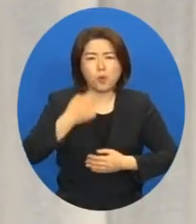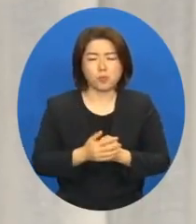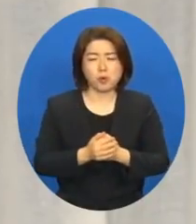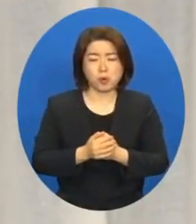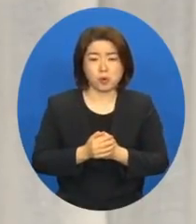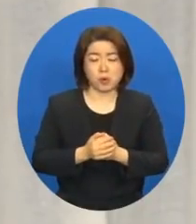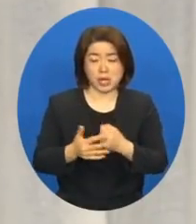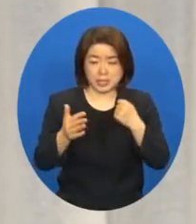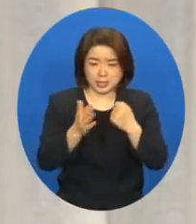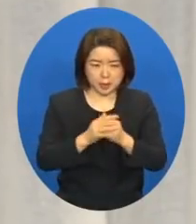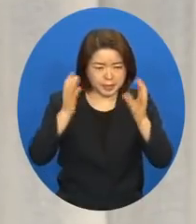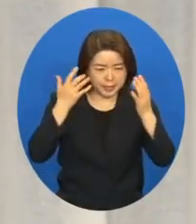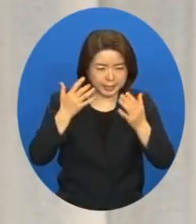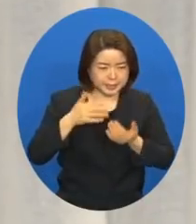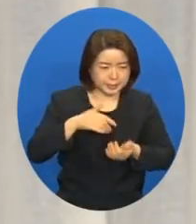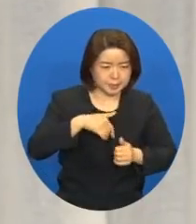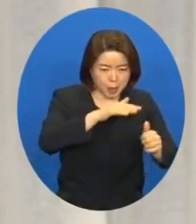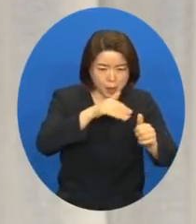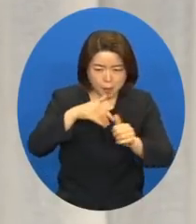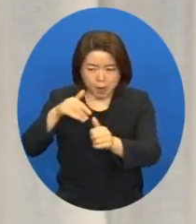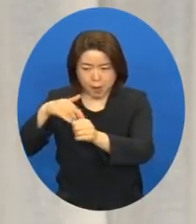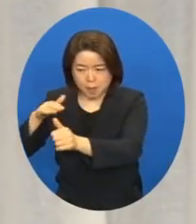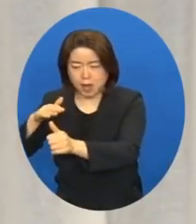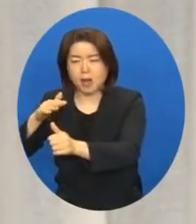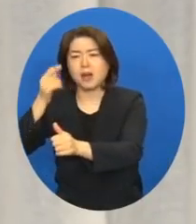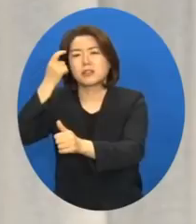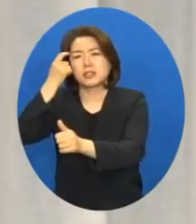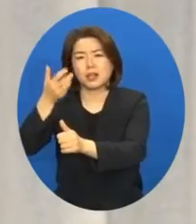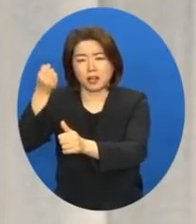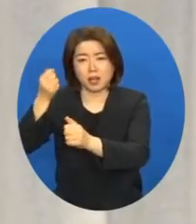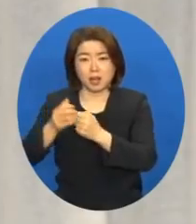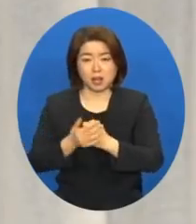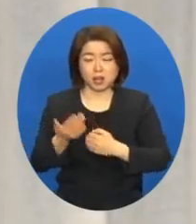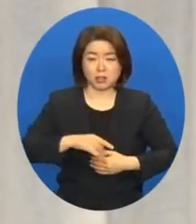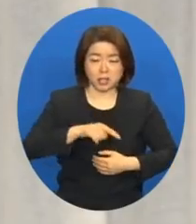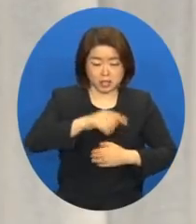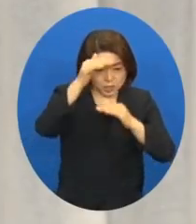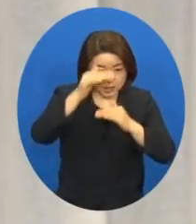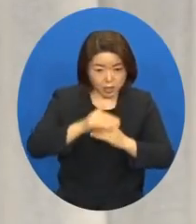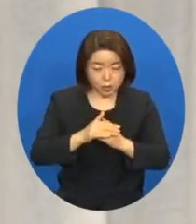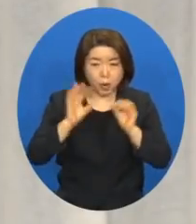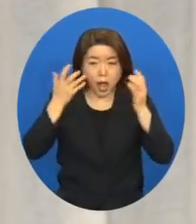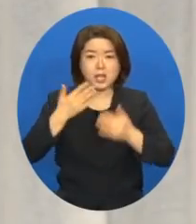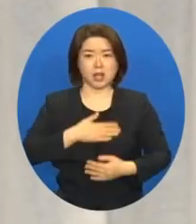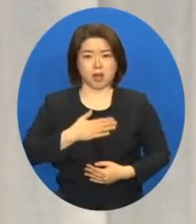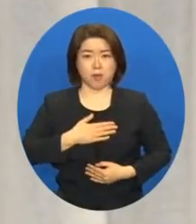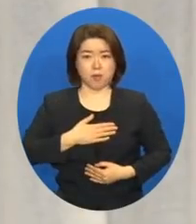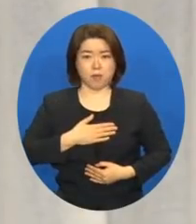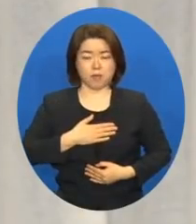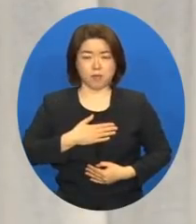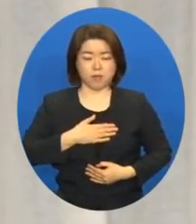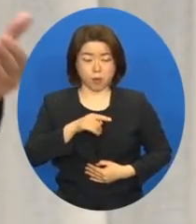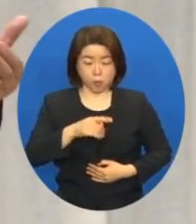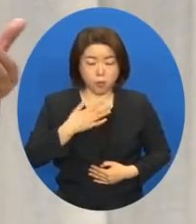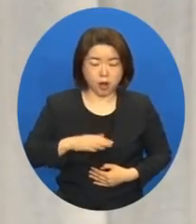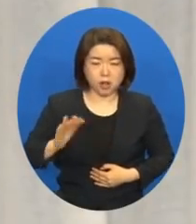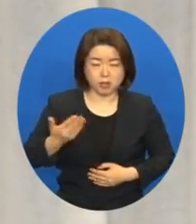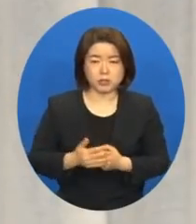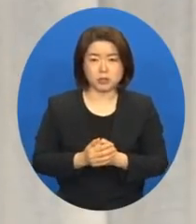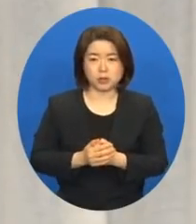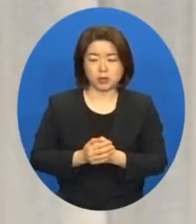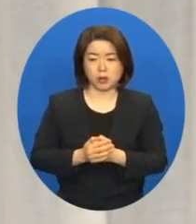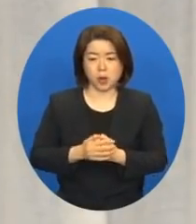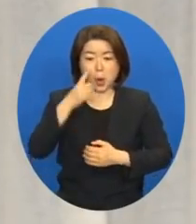집에 입양을 보내야 되겠다고 결심했습니다. 그런데 그 사실을 아이들이 알게 됐습니다. 그리고는